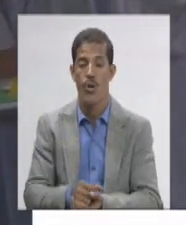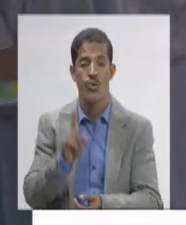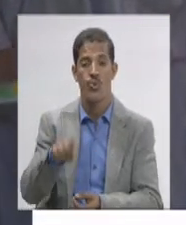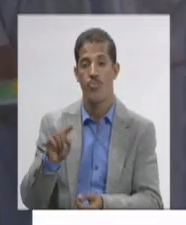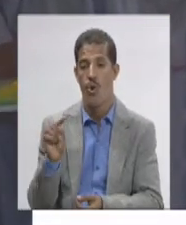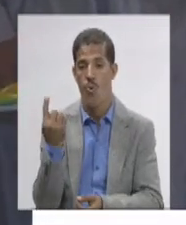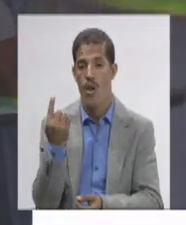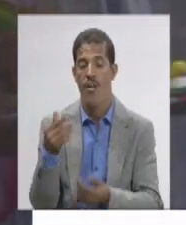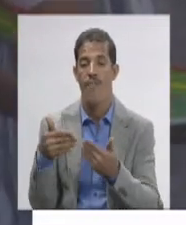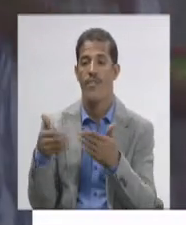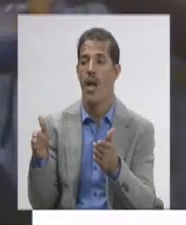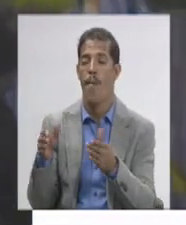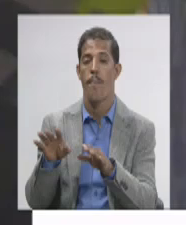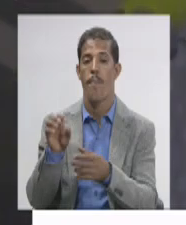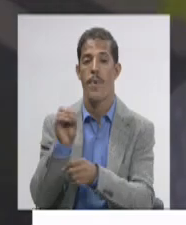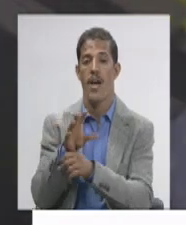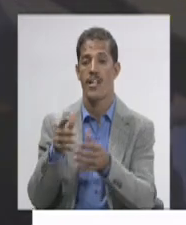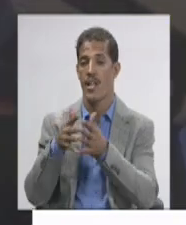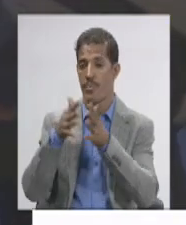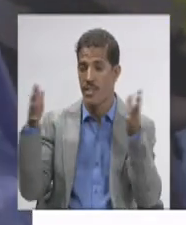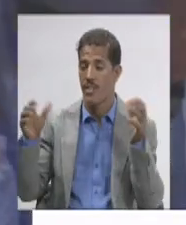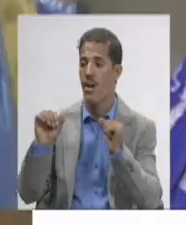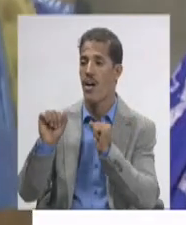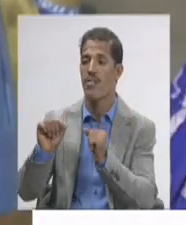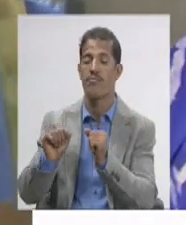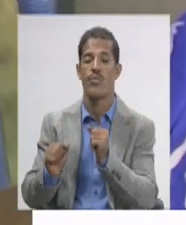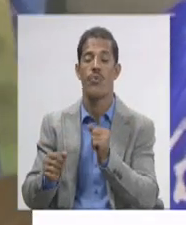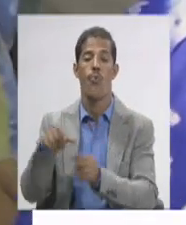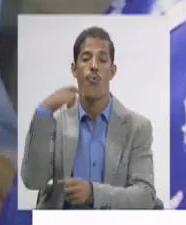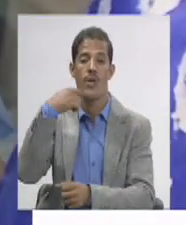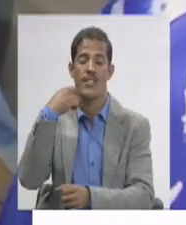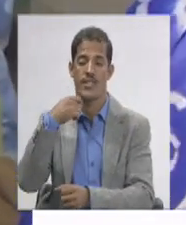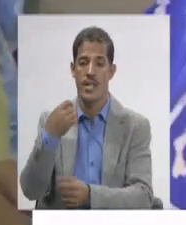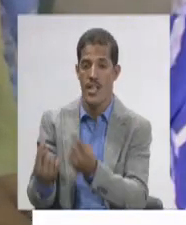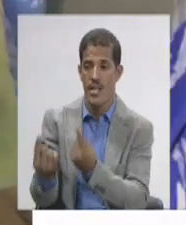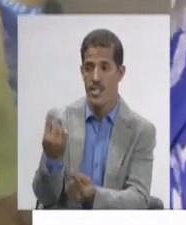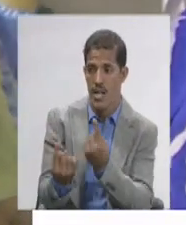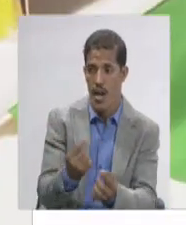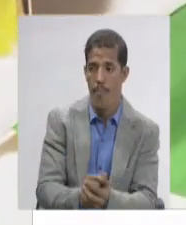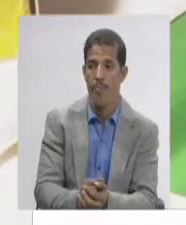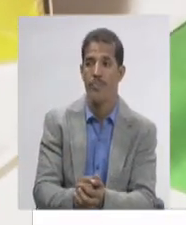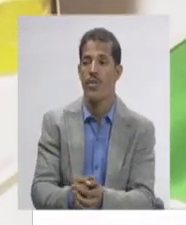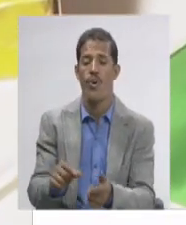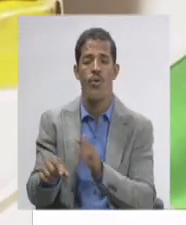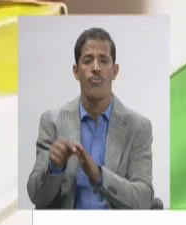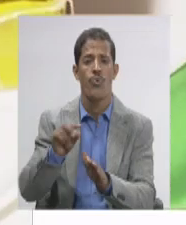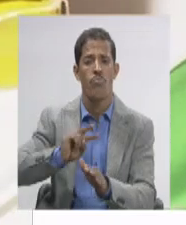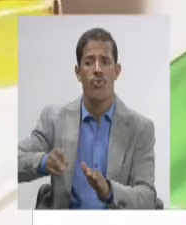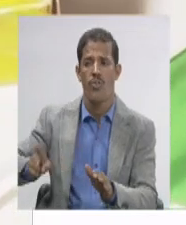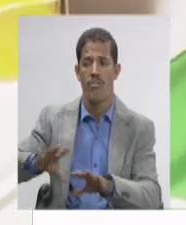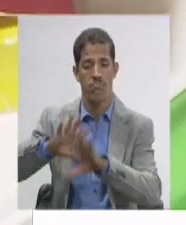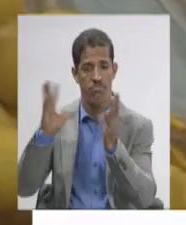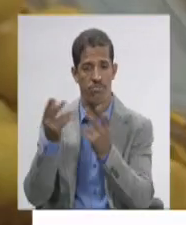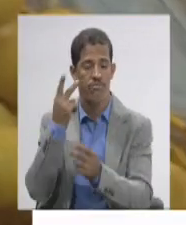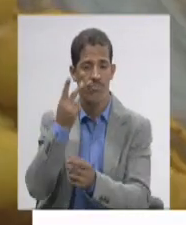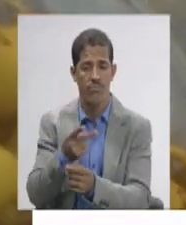افتتاح المعرض الكبير المقام على هامش المهرجان من قبل وزير الزراعه داخل المعرض الذي عرضت في مختلف قاعاته كميات كبيره من انواع